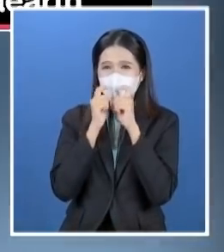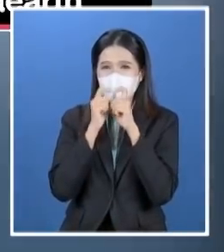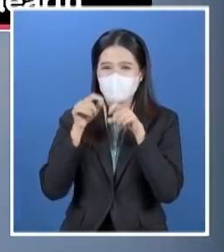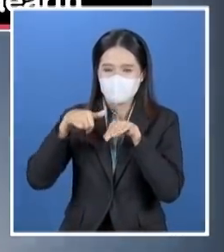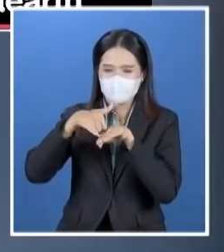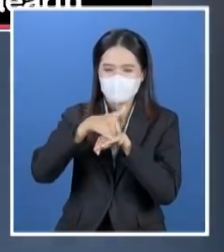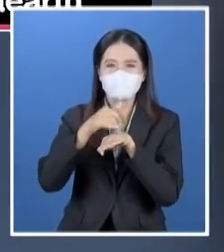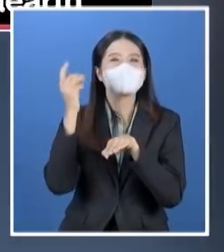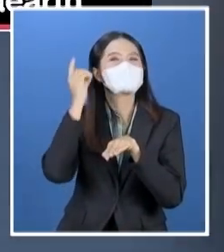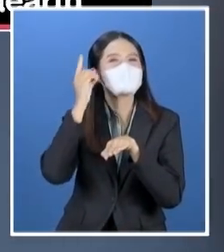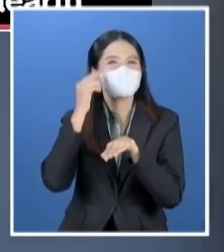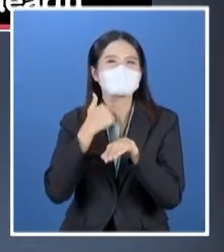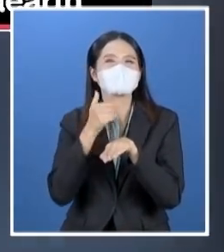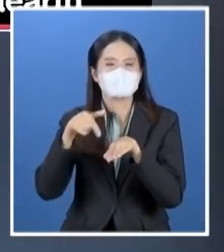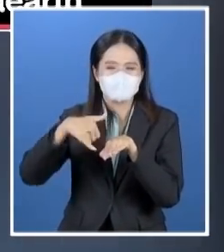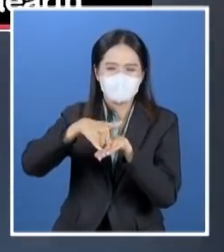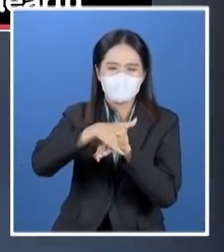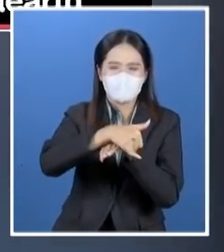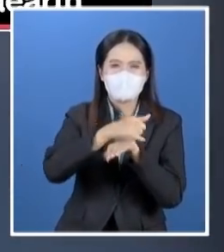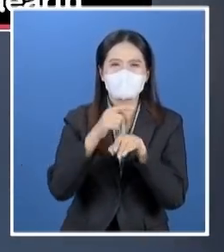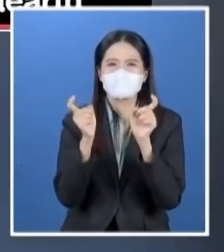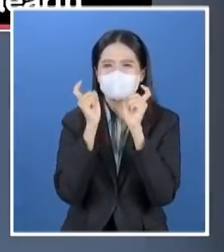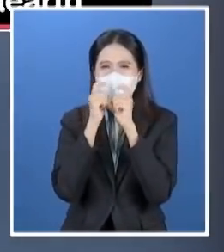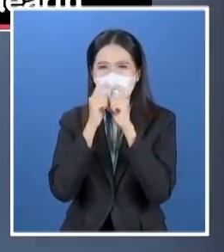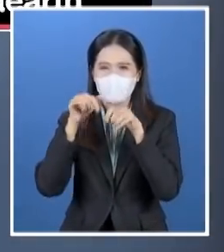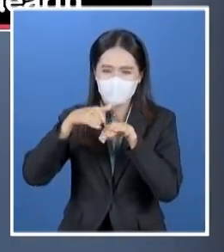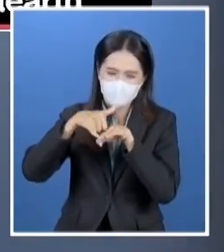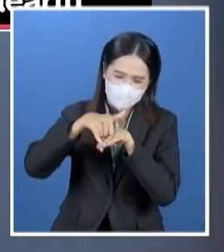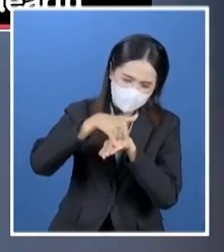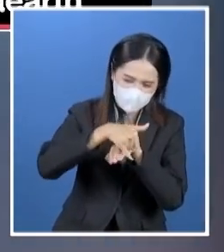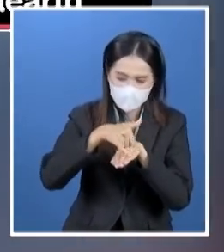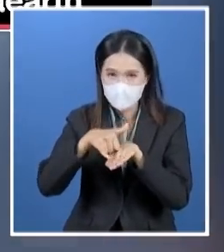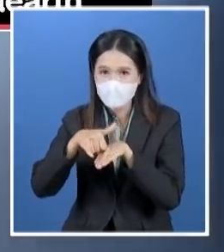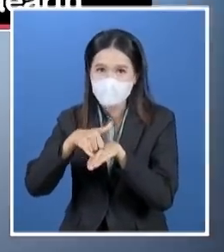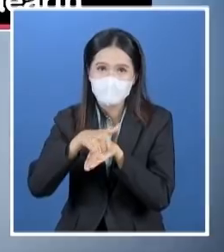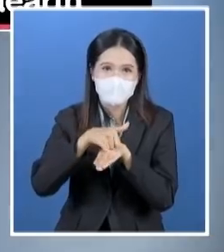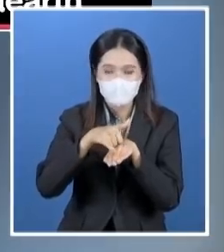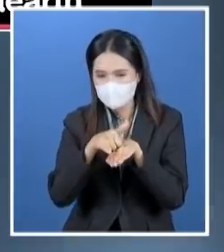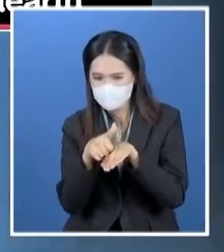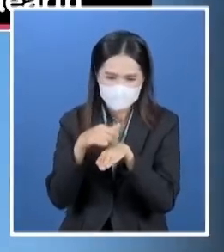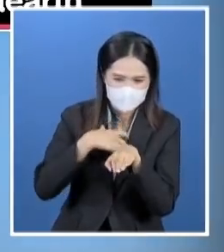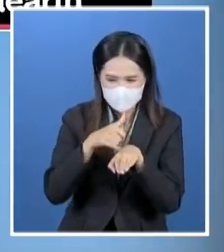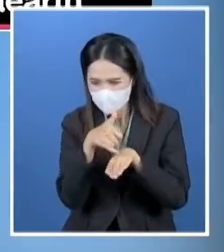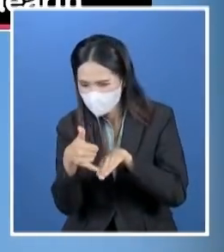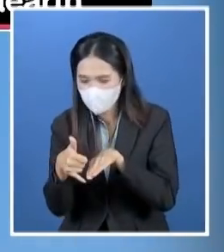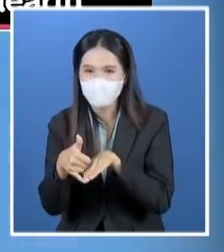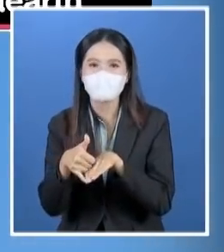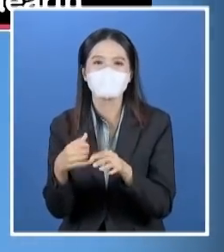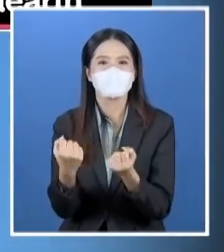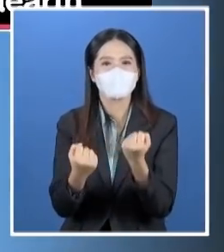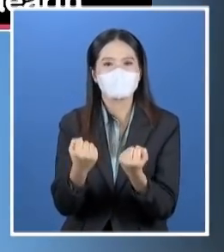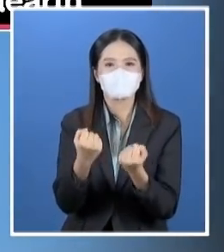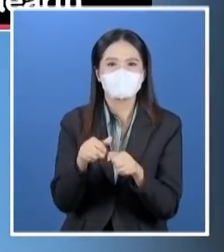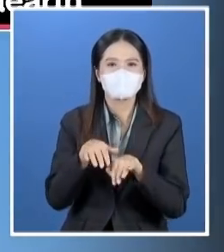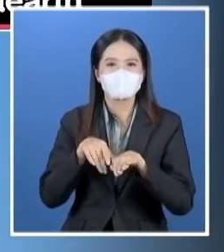อย่างใน TikTok นะคะคุณผู้ชมหนูมาไต่หน้ากระจกรถแล้วเนี่ยมันก็เหมือนพยายามที่จะหาทางลงแต่รถก็ขับ